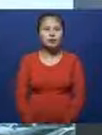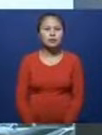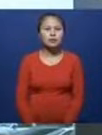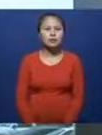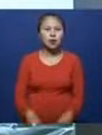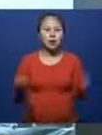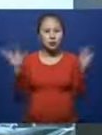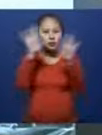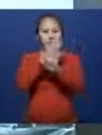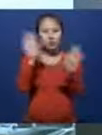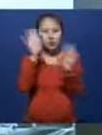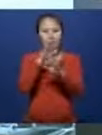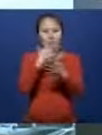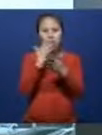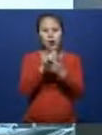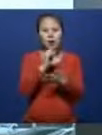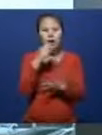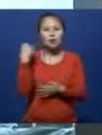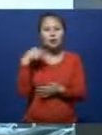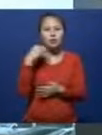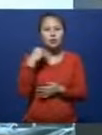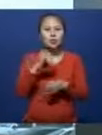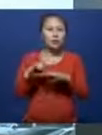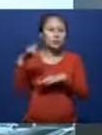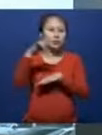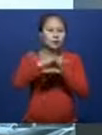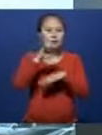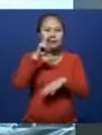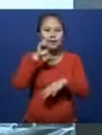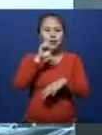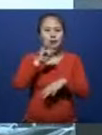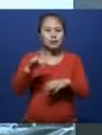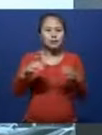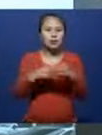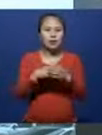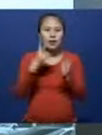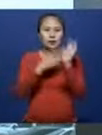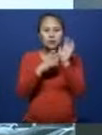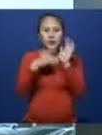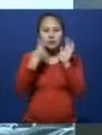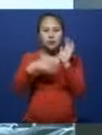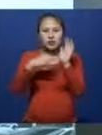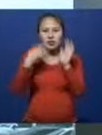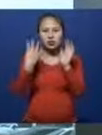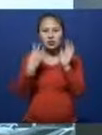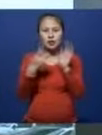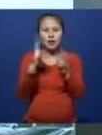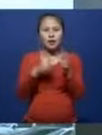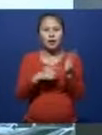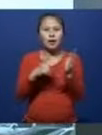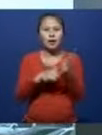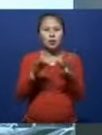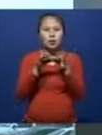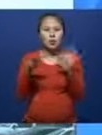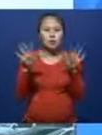Қалың тұман салдарынан Ақтөбеден Астанаға ұшып келе жатқан Скат әуе компаниясының 724-ші рейсі Қарағанды қаласының қосалқы әуе